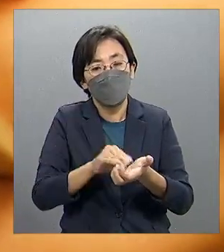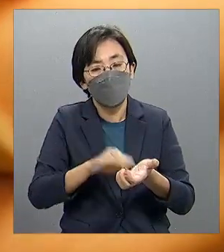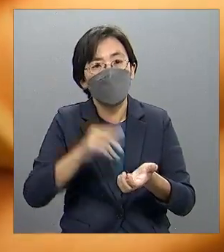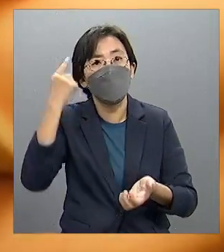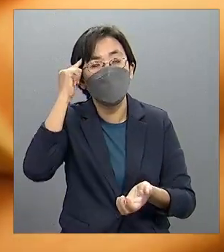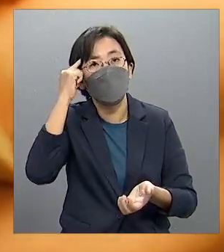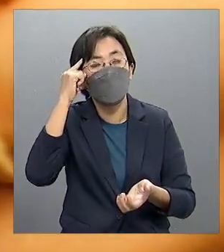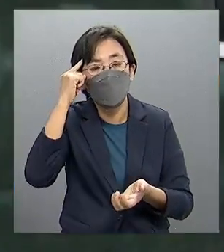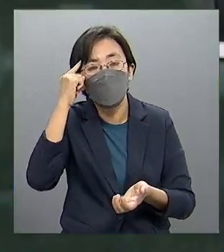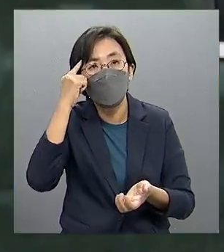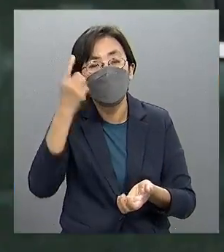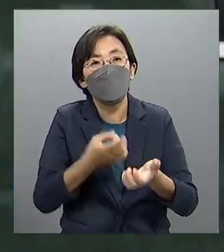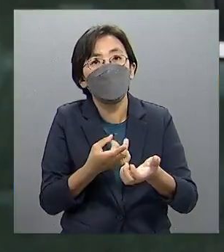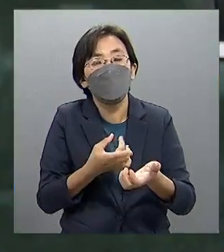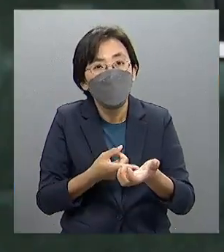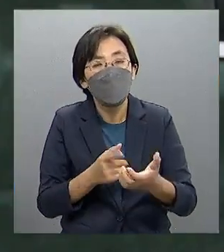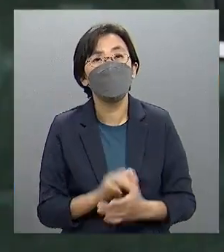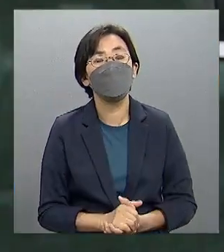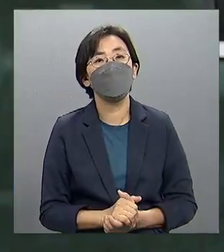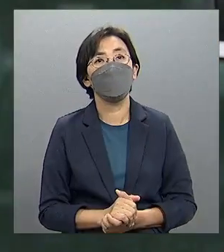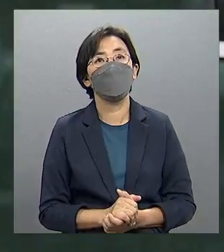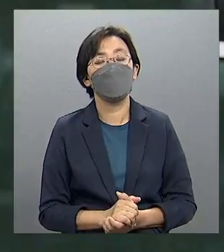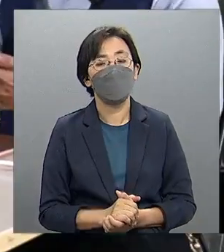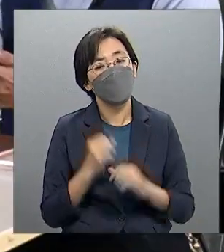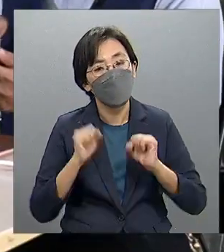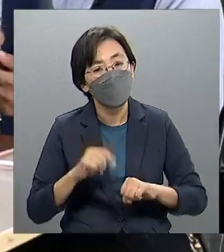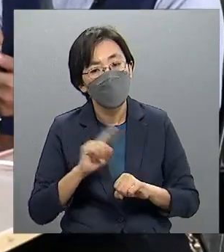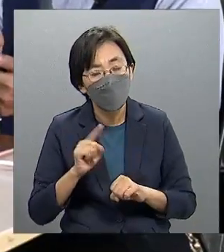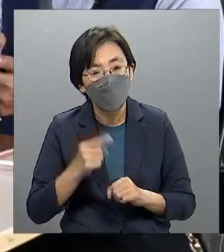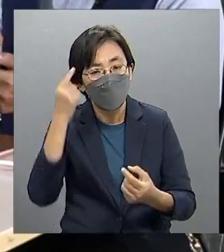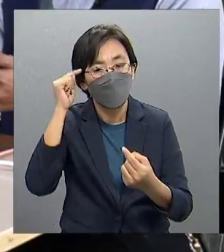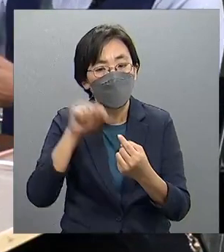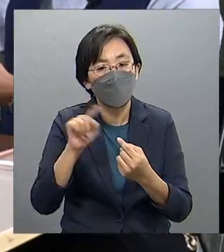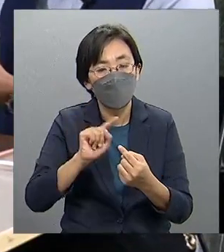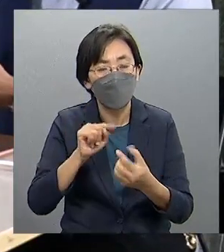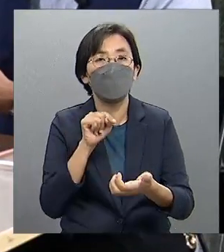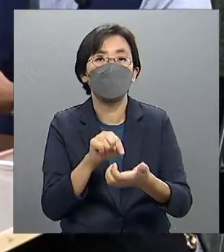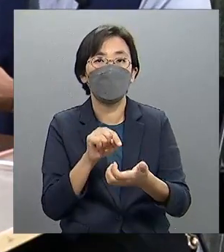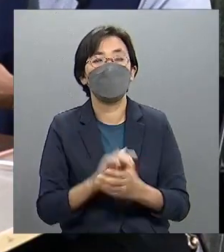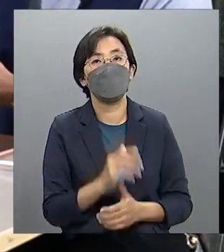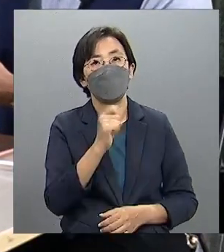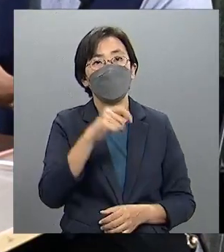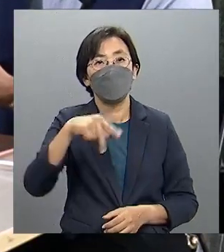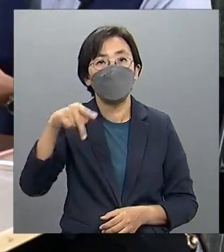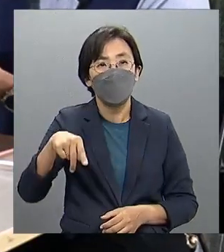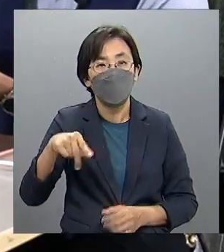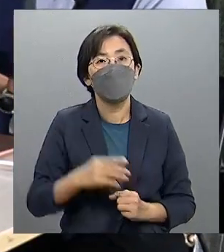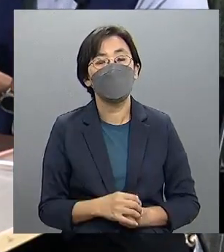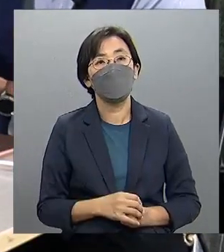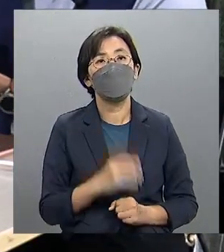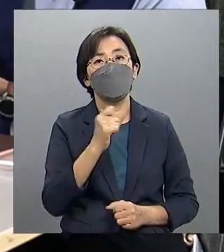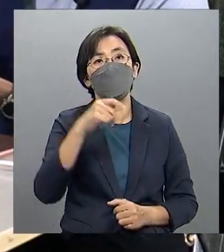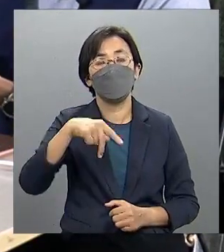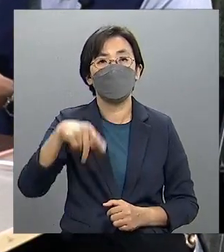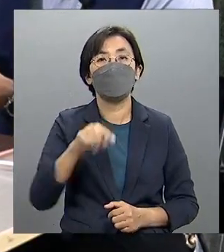างเวลาติดตั้ง การขอเพอร์มิชันก็คือการขออนุญาตให้มันเข้าถึงอะไรเราได้บ้าง เวลาเราติดตั้งแอปนะ อัน นี้เขาเรียกเข้าตามต่อออกทางประตูนะแต ่